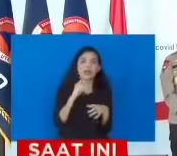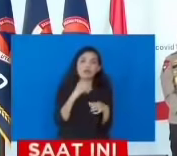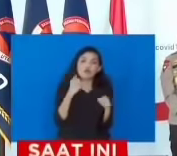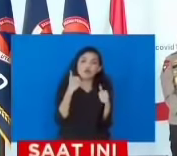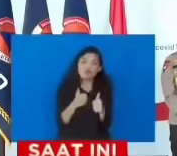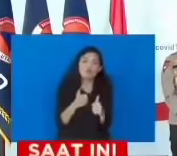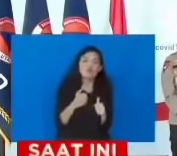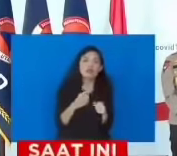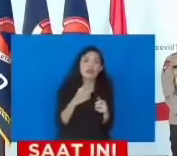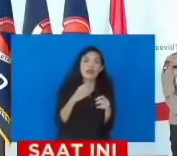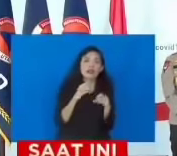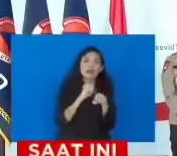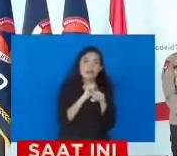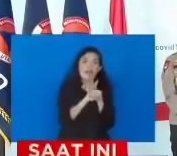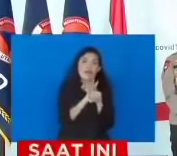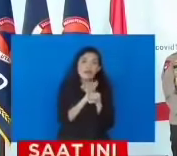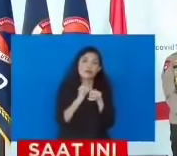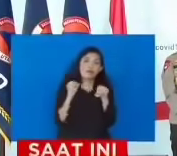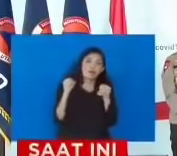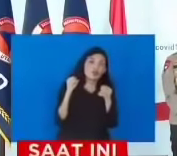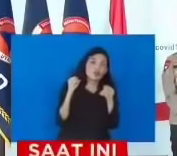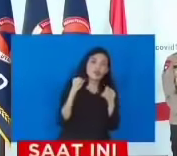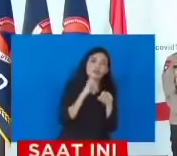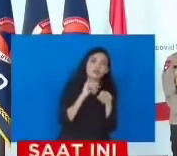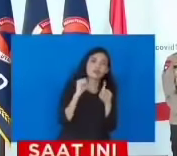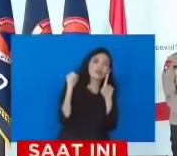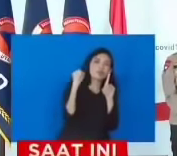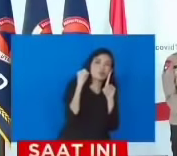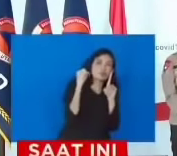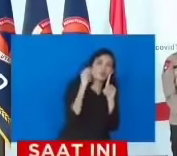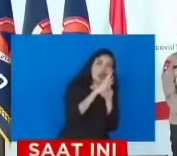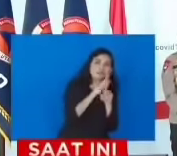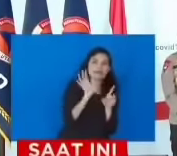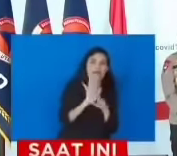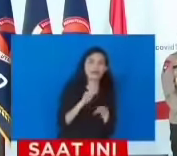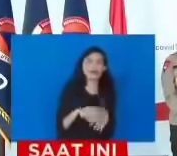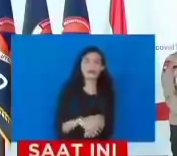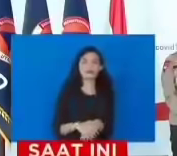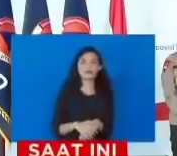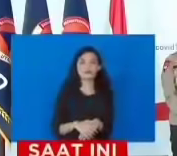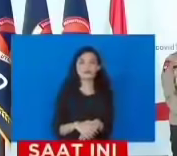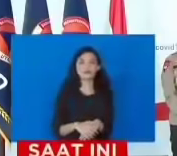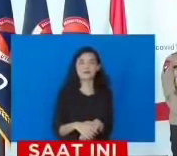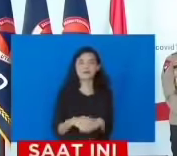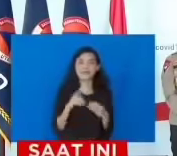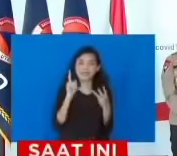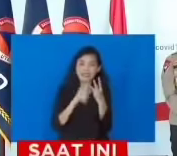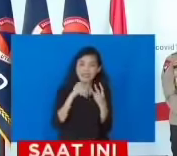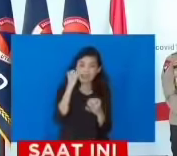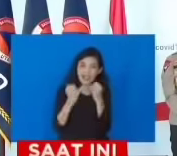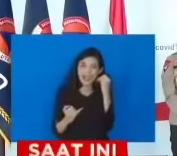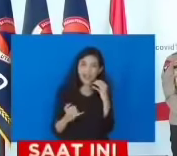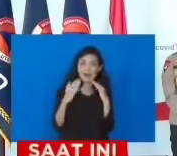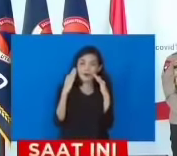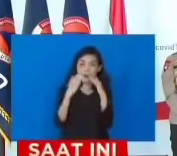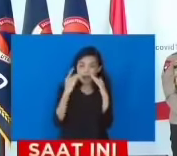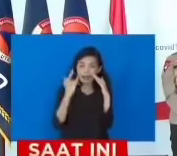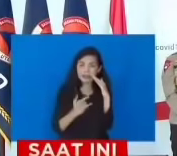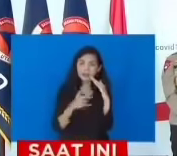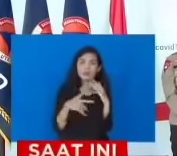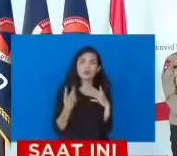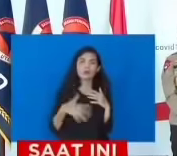Yang terakhir, mari kita yakini bahwa tetap tinggal di rumah adalah solusi yang